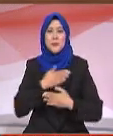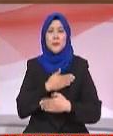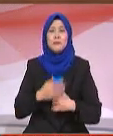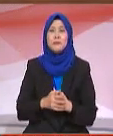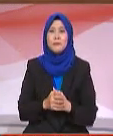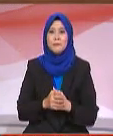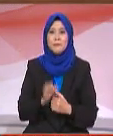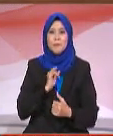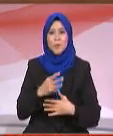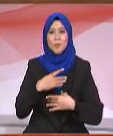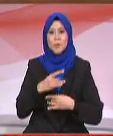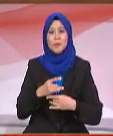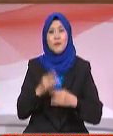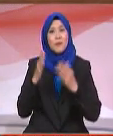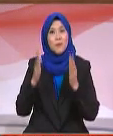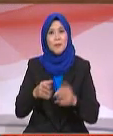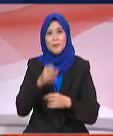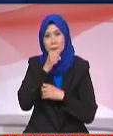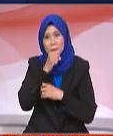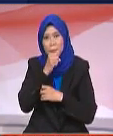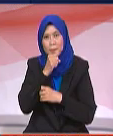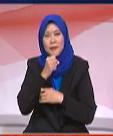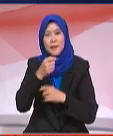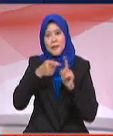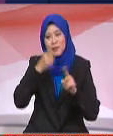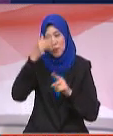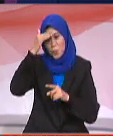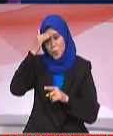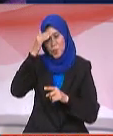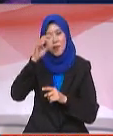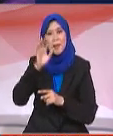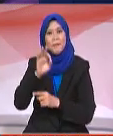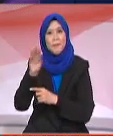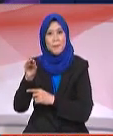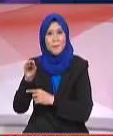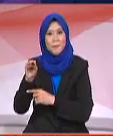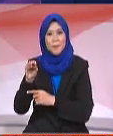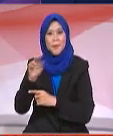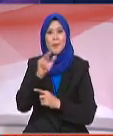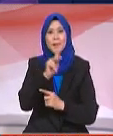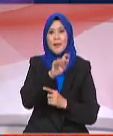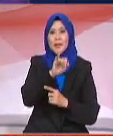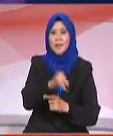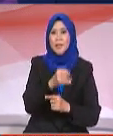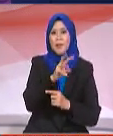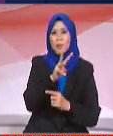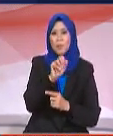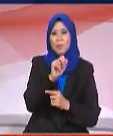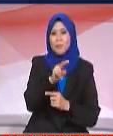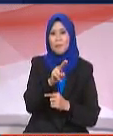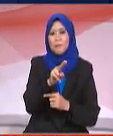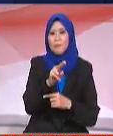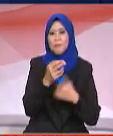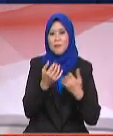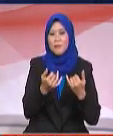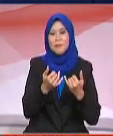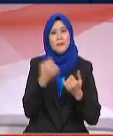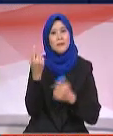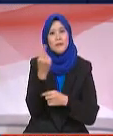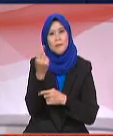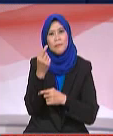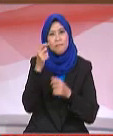daripada segi penyampaian juruhebah-juruhebah Johor FM, terutamanya KJ Wow yang saya